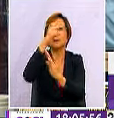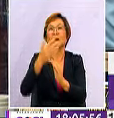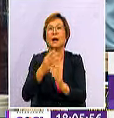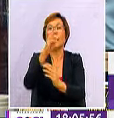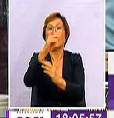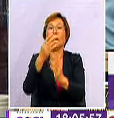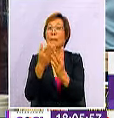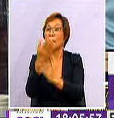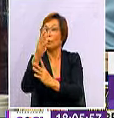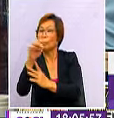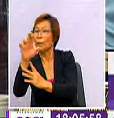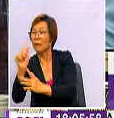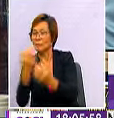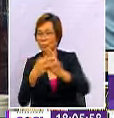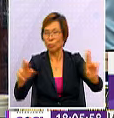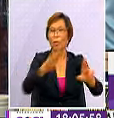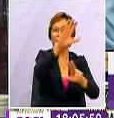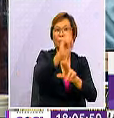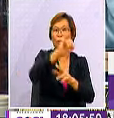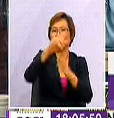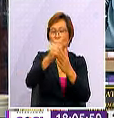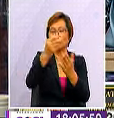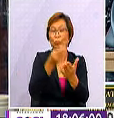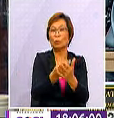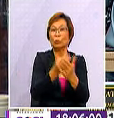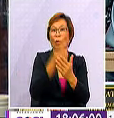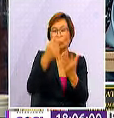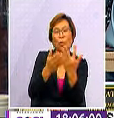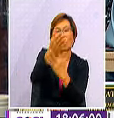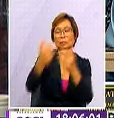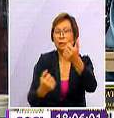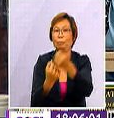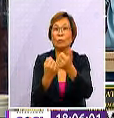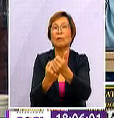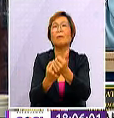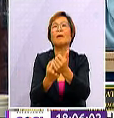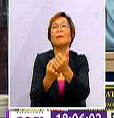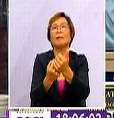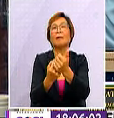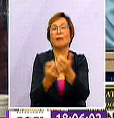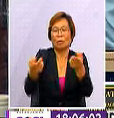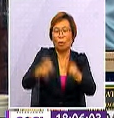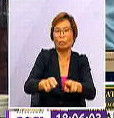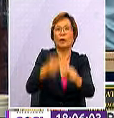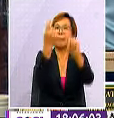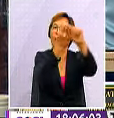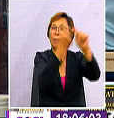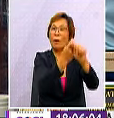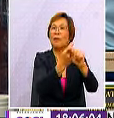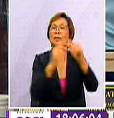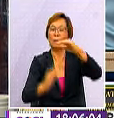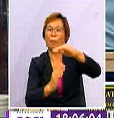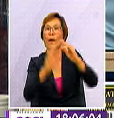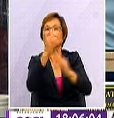melalui MARA juga akan menyediakan RM50 juta sebagai akses pembiayaan kepada kontraktor pembinaan di